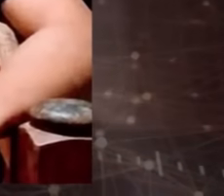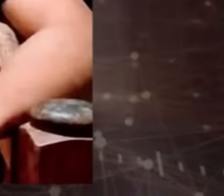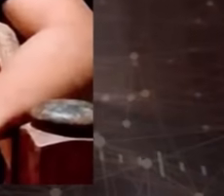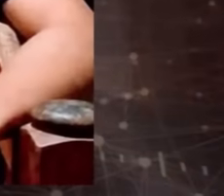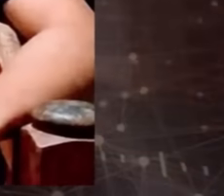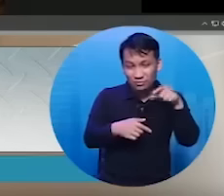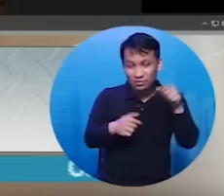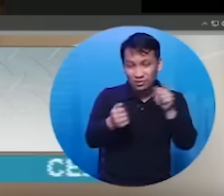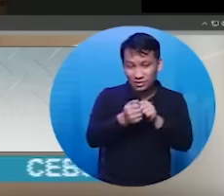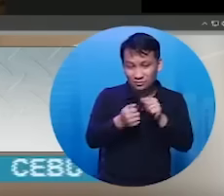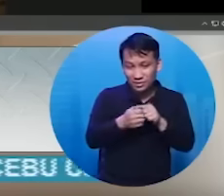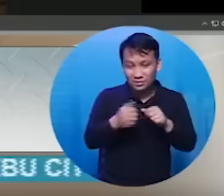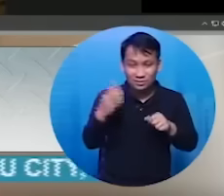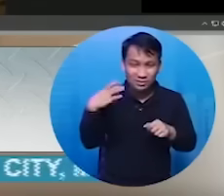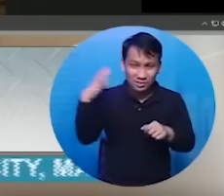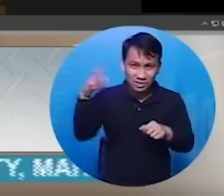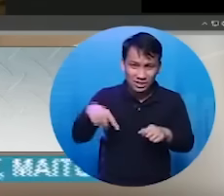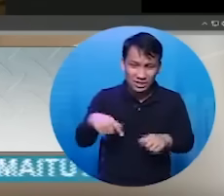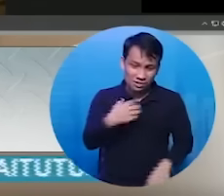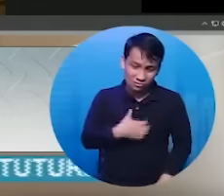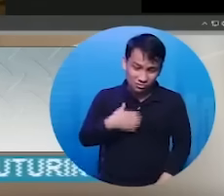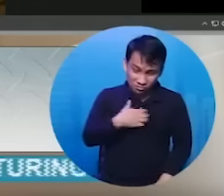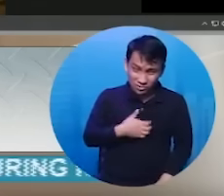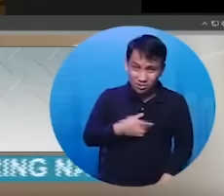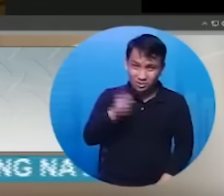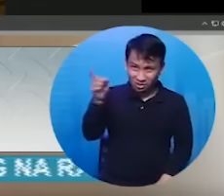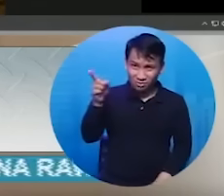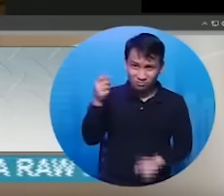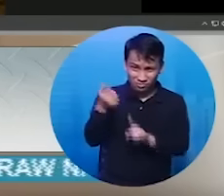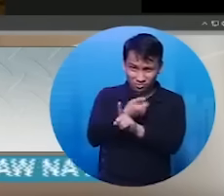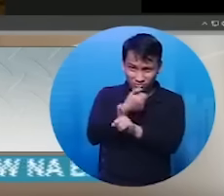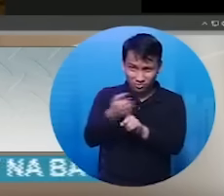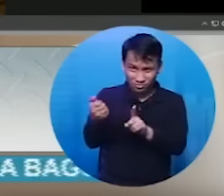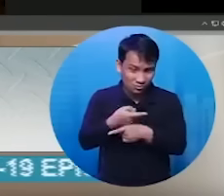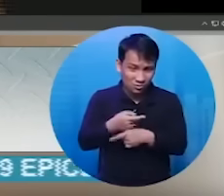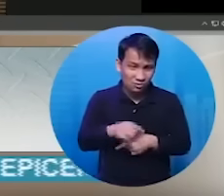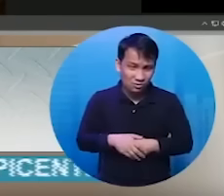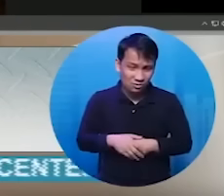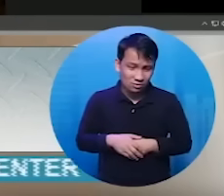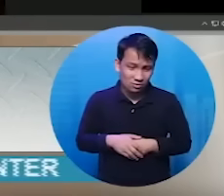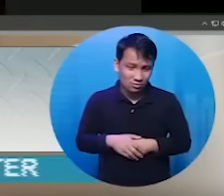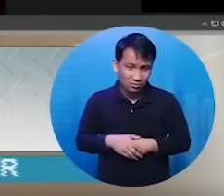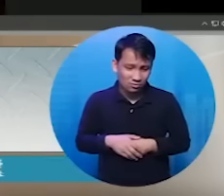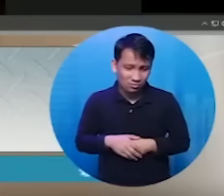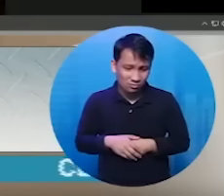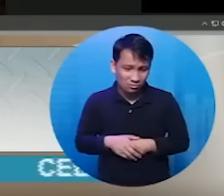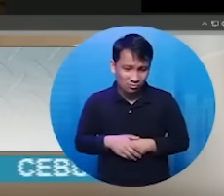saka si Chairman. Sige. Ang reklamo ay nananakit ka raw ng mga kapatid mo? Ano po,